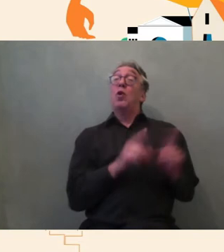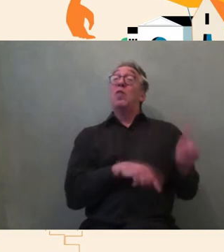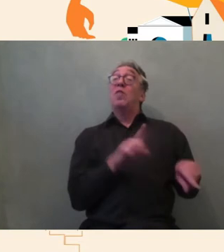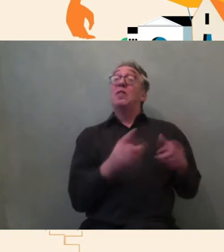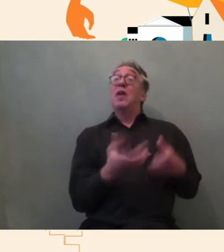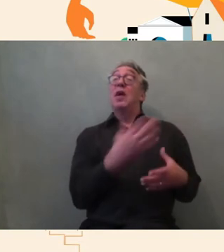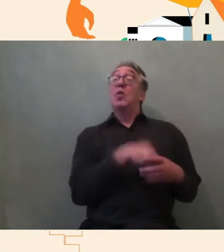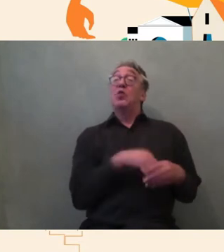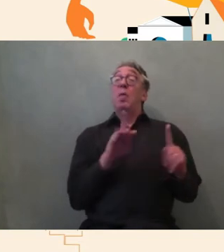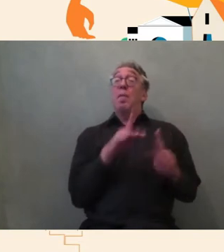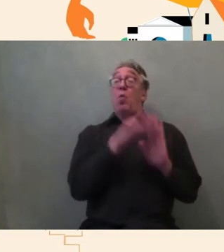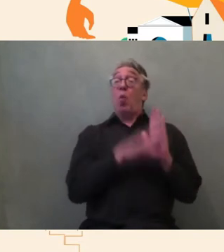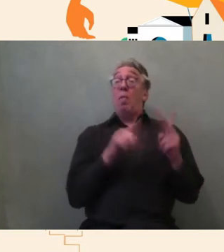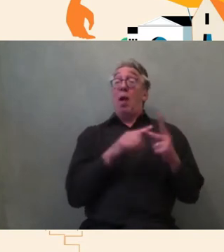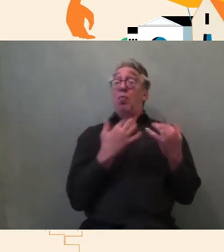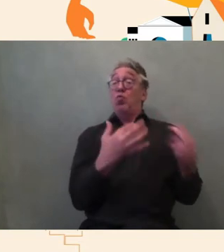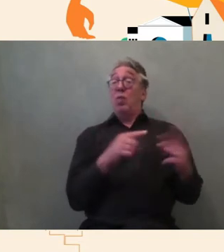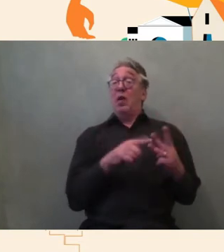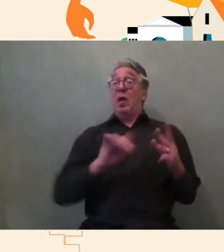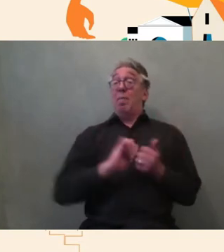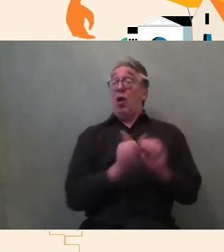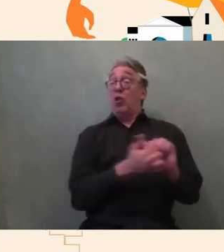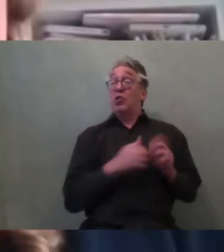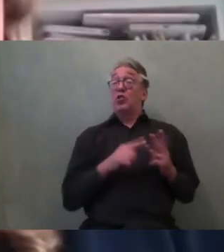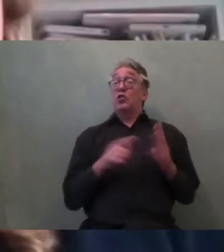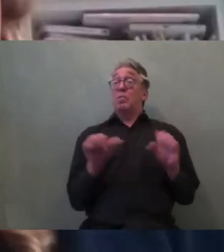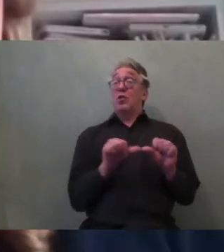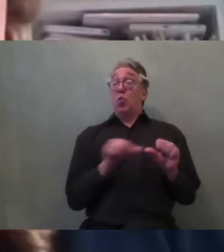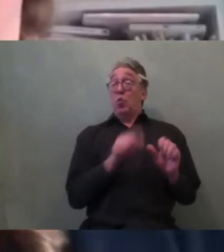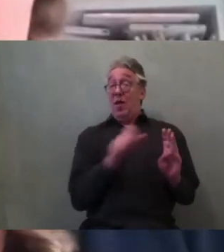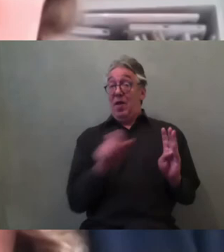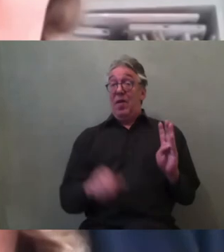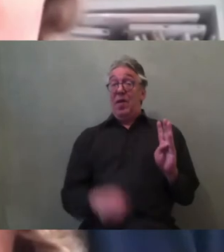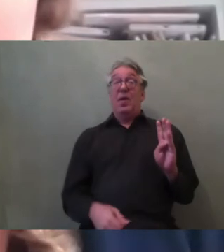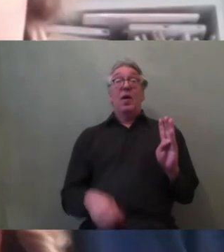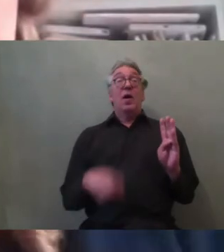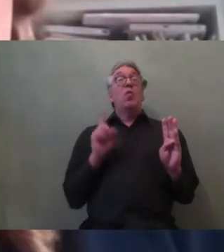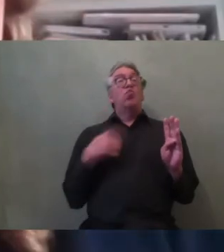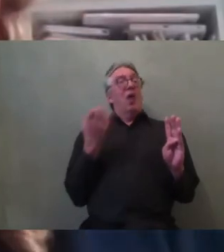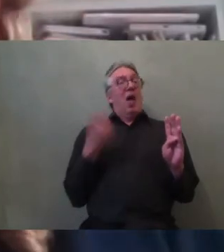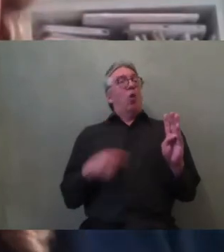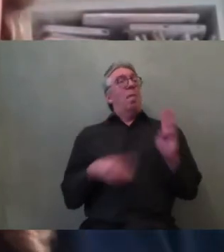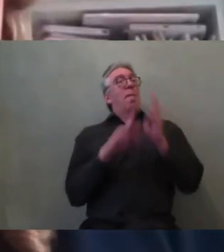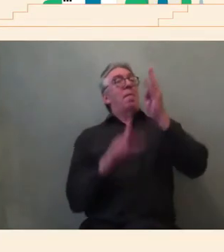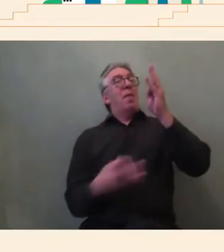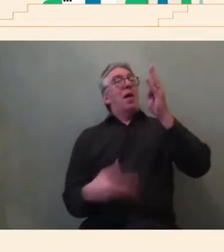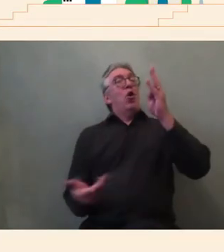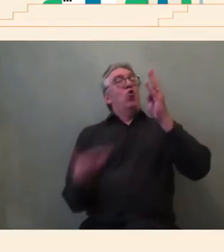programma, publiek, partners en personeel. En ik wil daar graag nog een aantal P's aan toevoegen. Dus ik wil graag volgende.